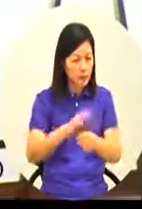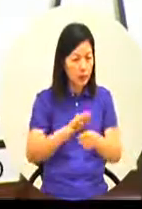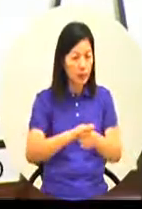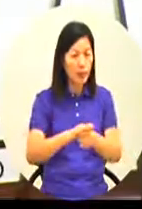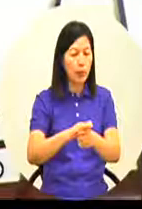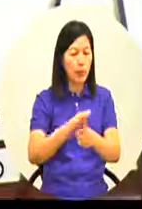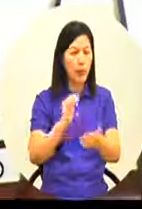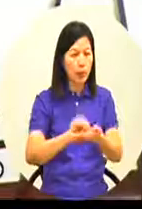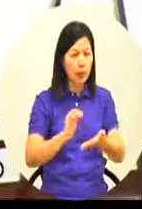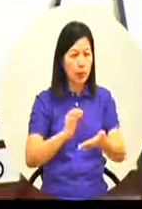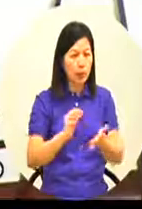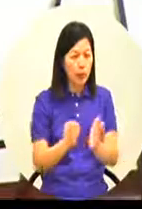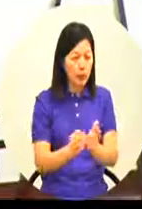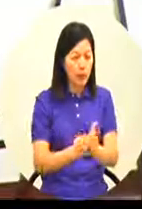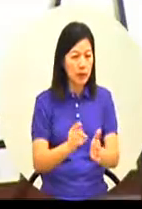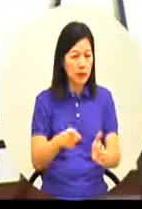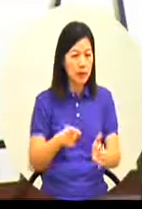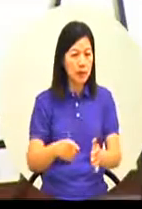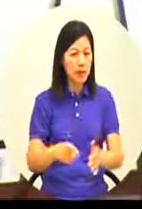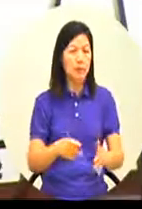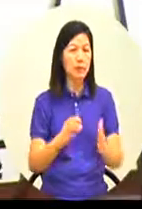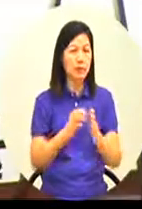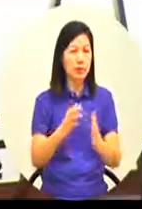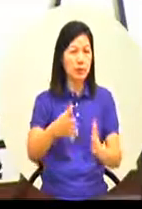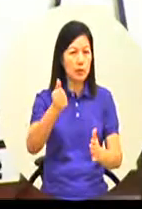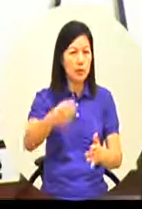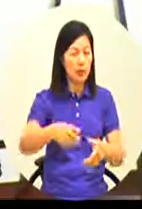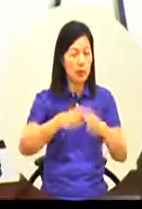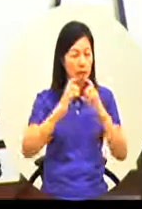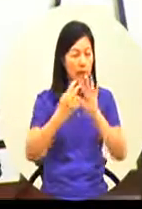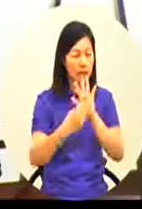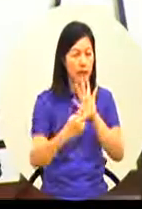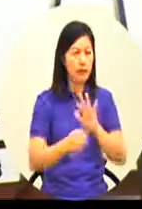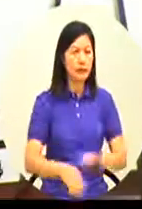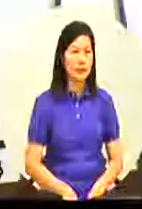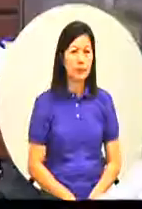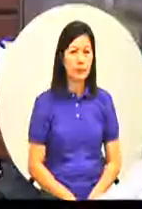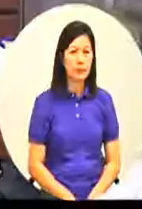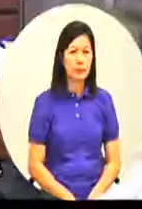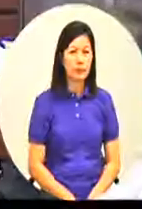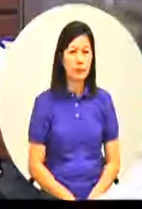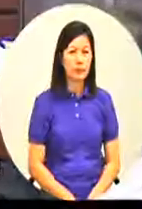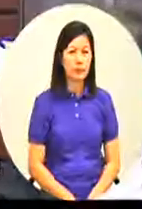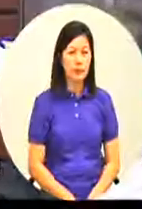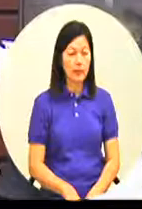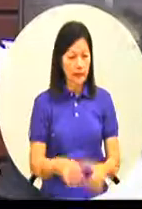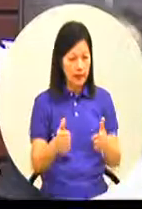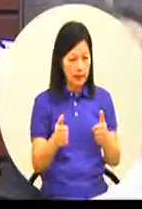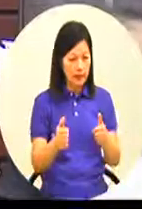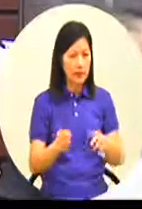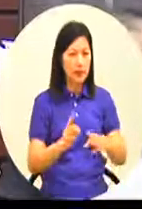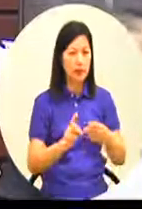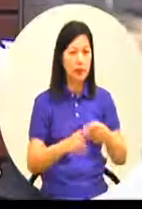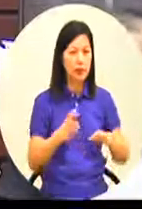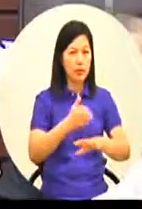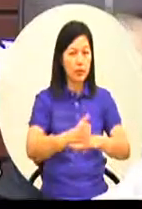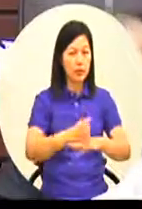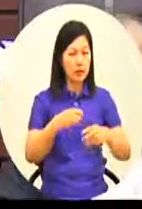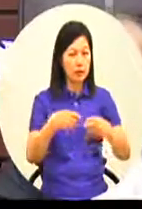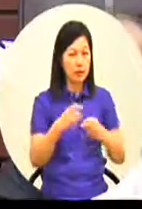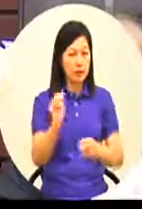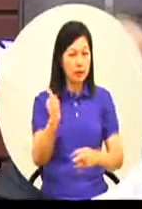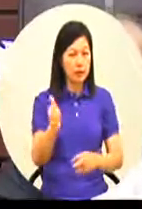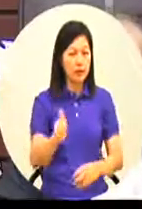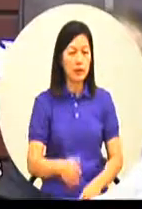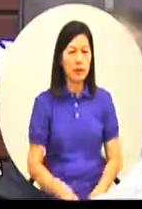是不是可以请局长做这一方面的回应？ 赵局长请答复。 谢谢主席，谢谢李议员哦。我想